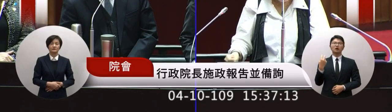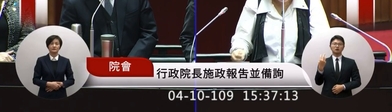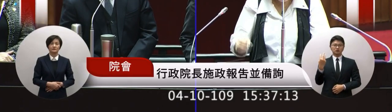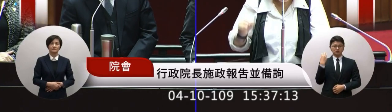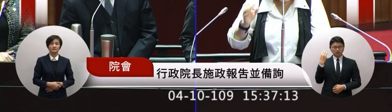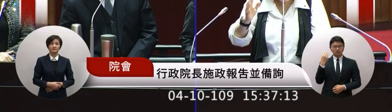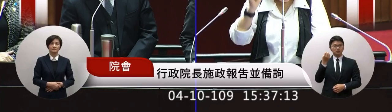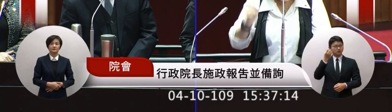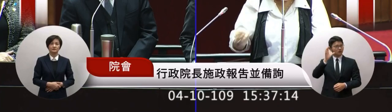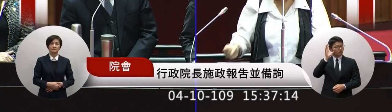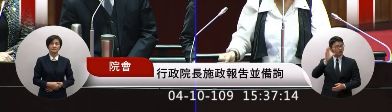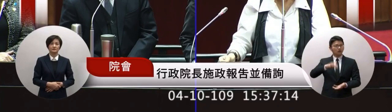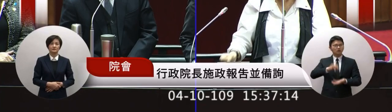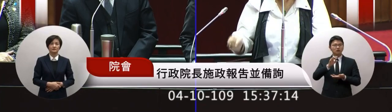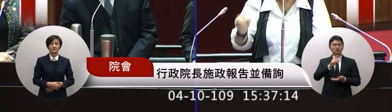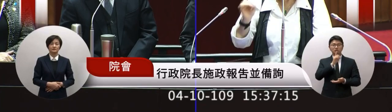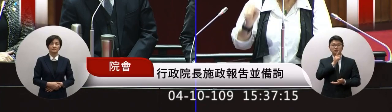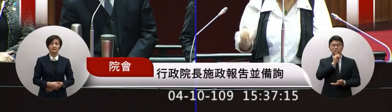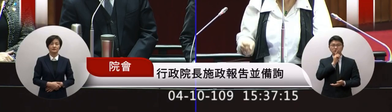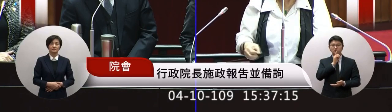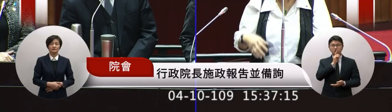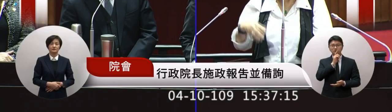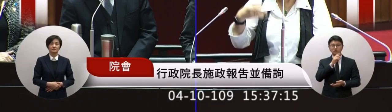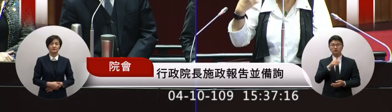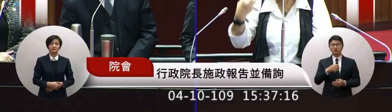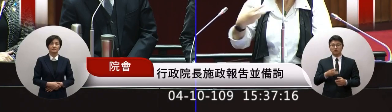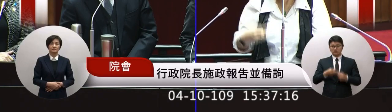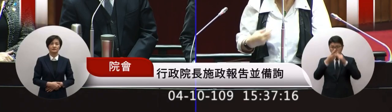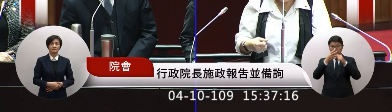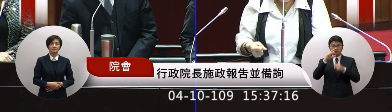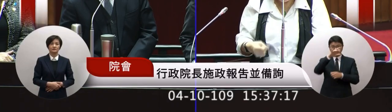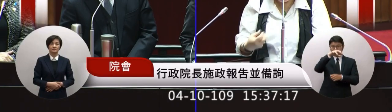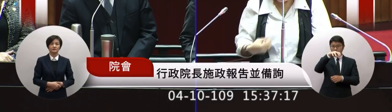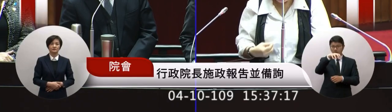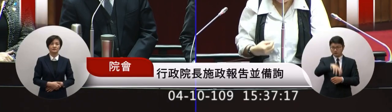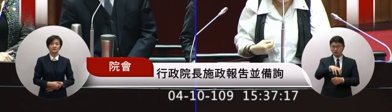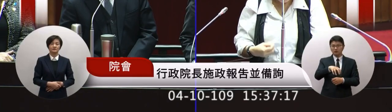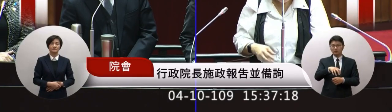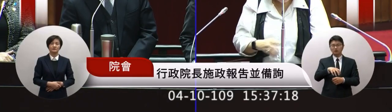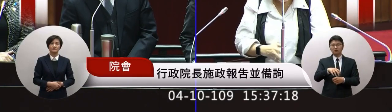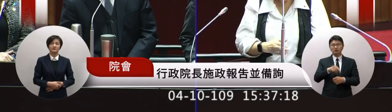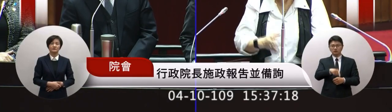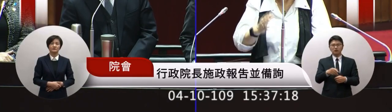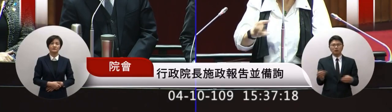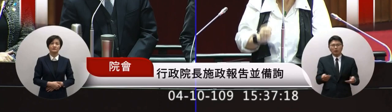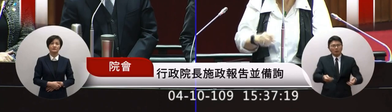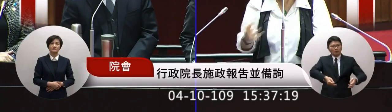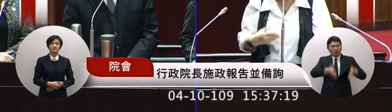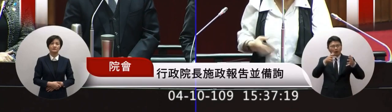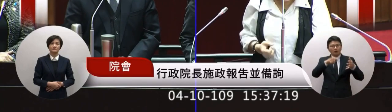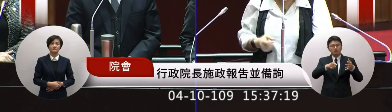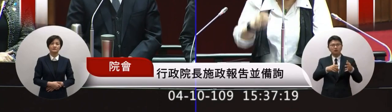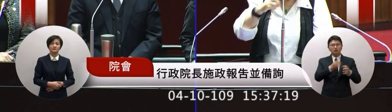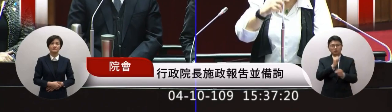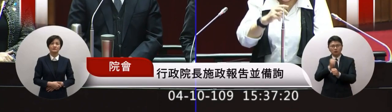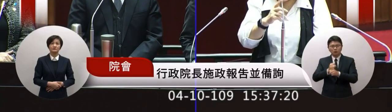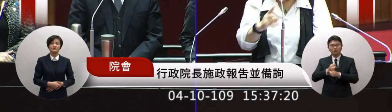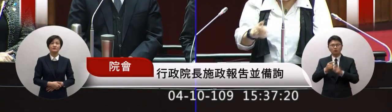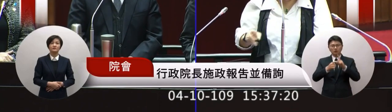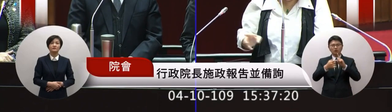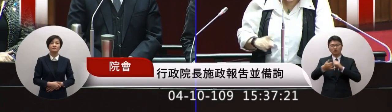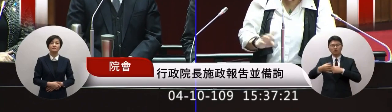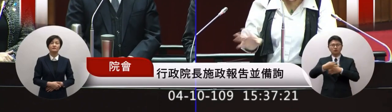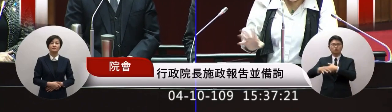的新闻说第三行下哈，我们重大建设缺工，所以劳动部要赶快修法